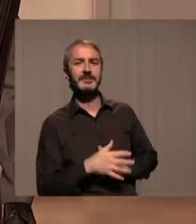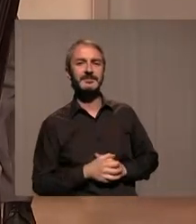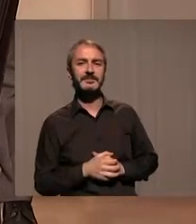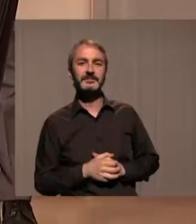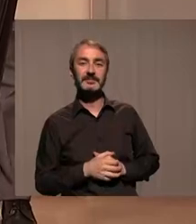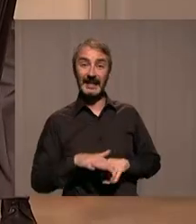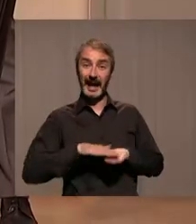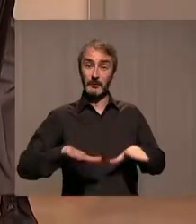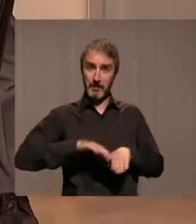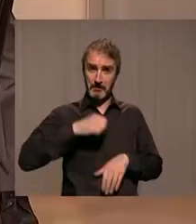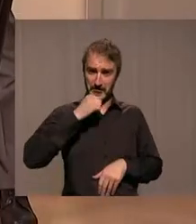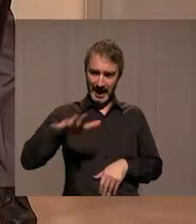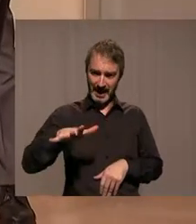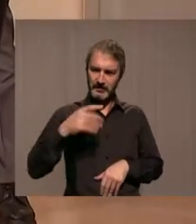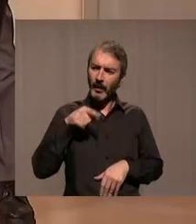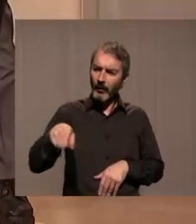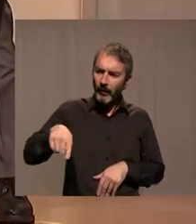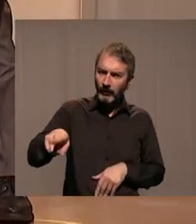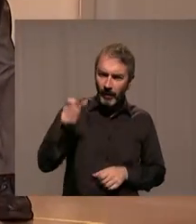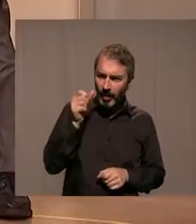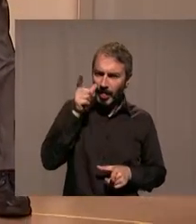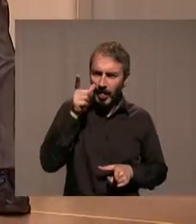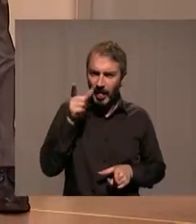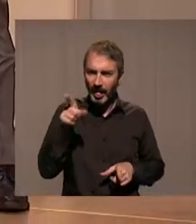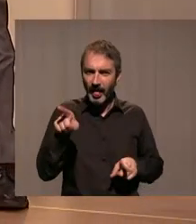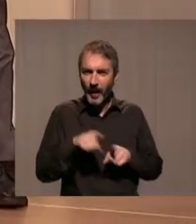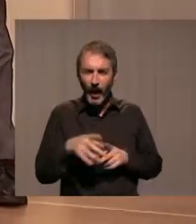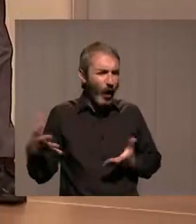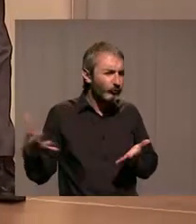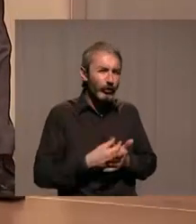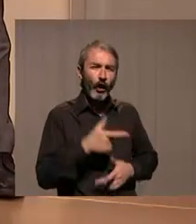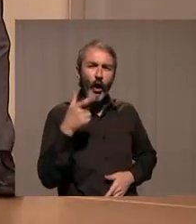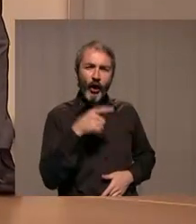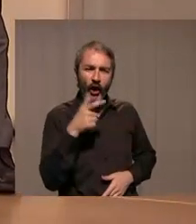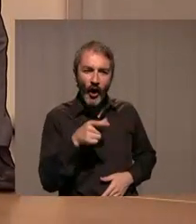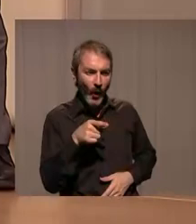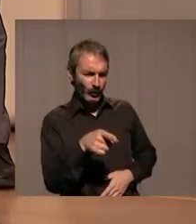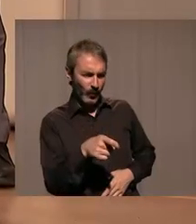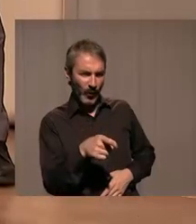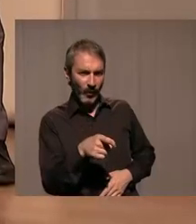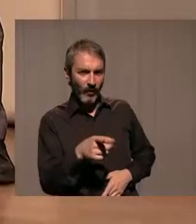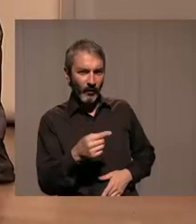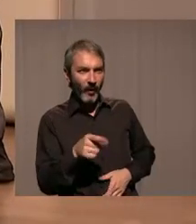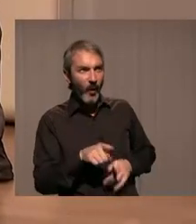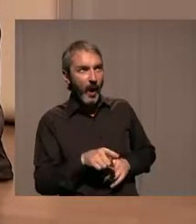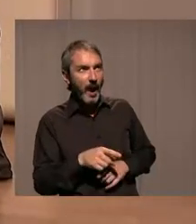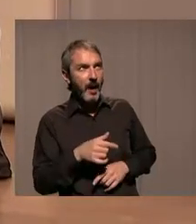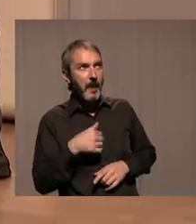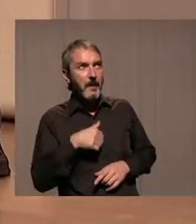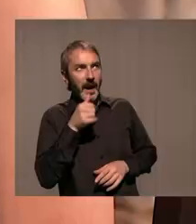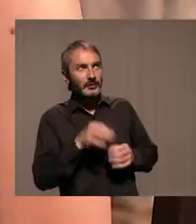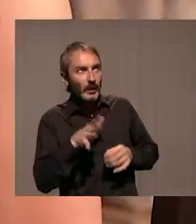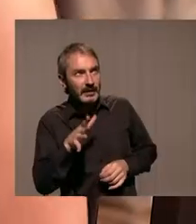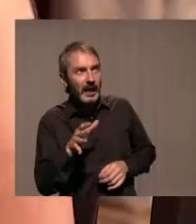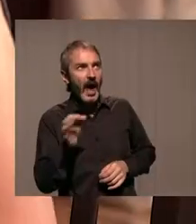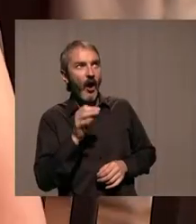Campus Mar, tu et vas adonar de sobte que tot el Campus Mar era groc? I a tu això t'inquieta, ets supersticiosa, ets